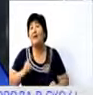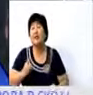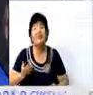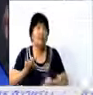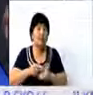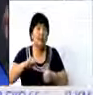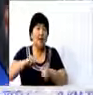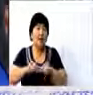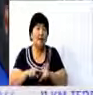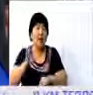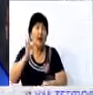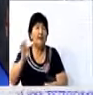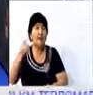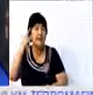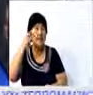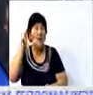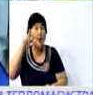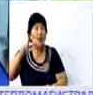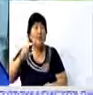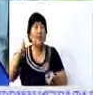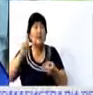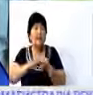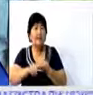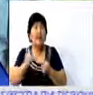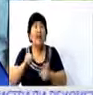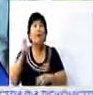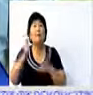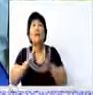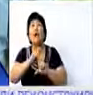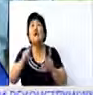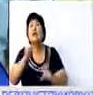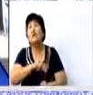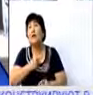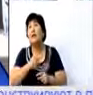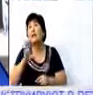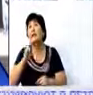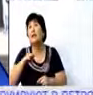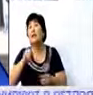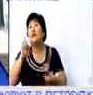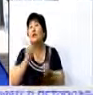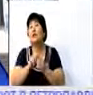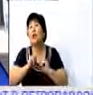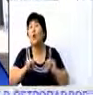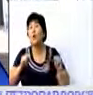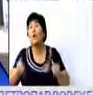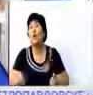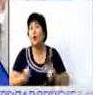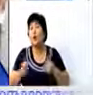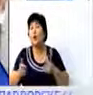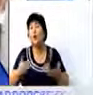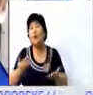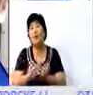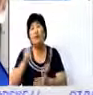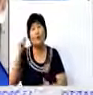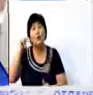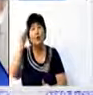Необходимо закреплять теоретические знания учащихся непосредственно на производстве. Сенаторы также встретились с учителями, которые сейчас усиленно готовятся к новому